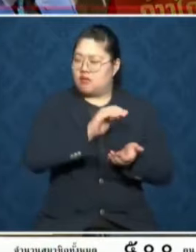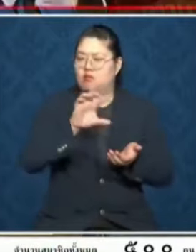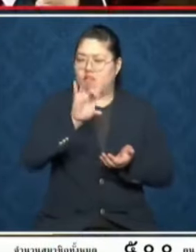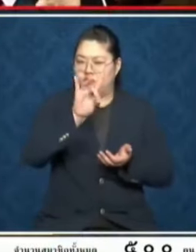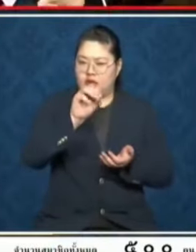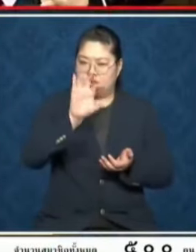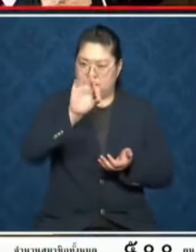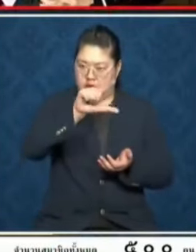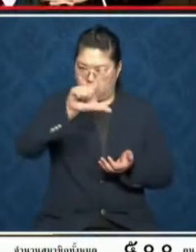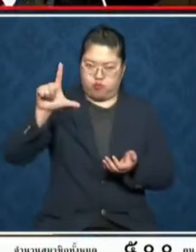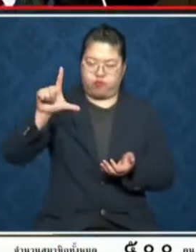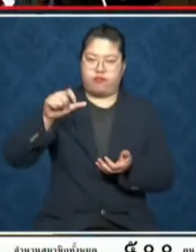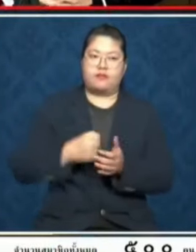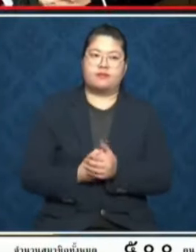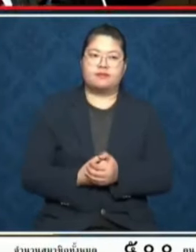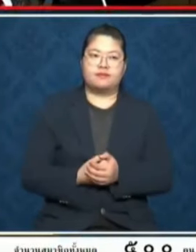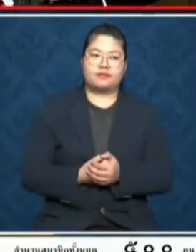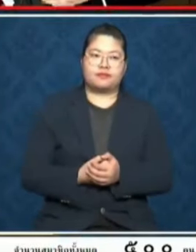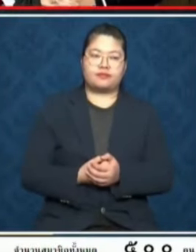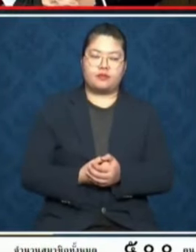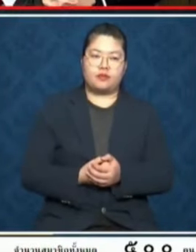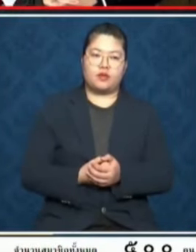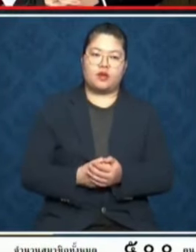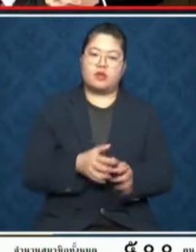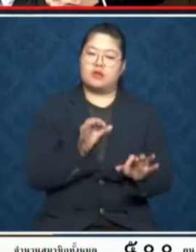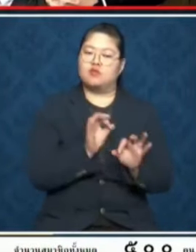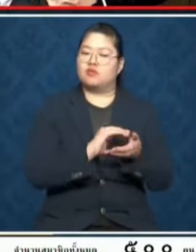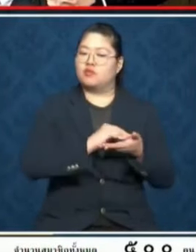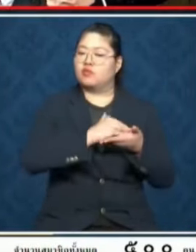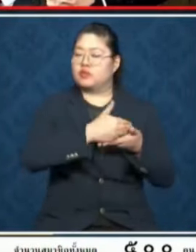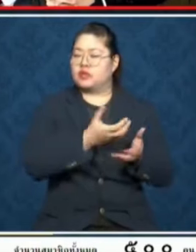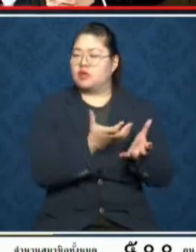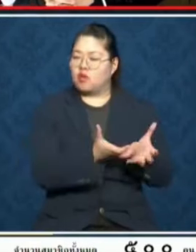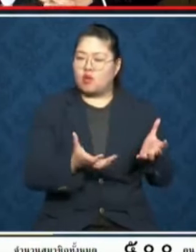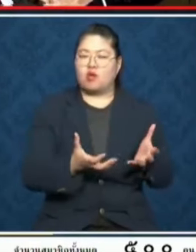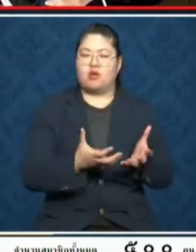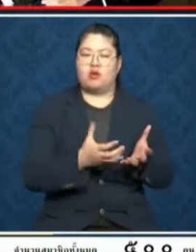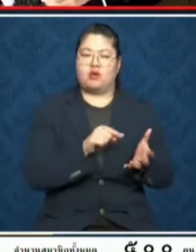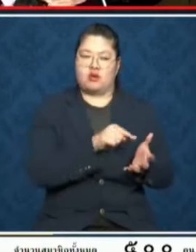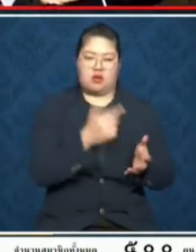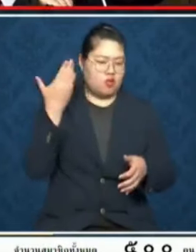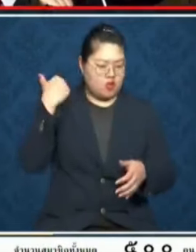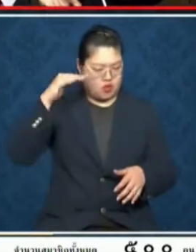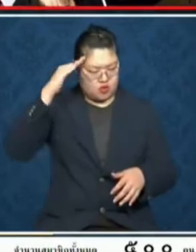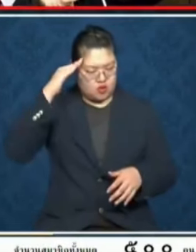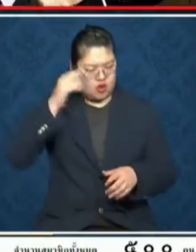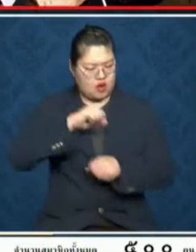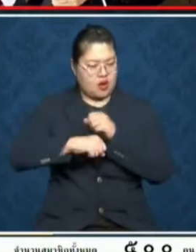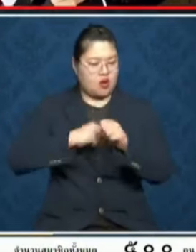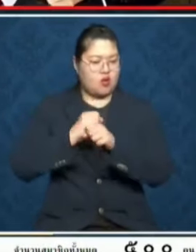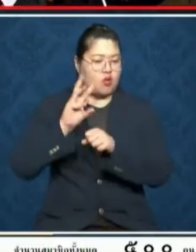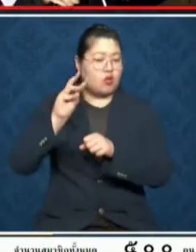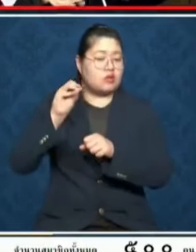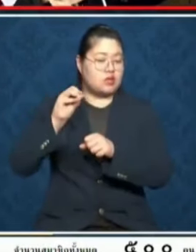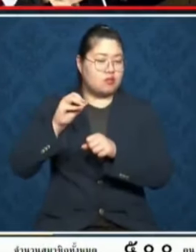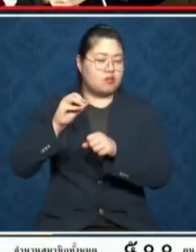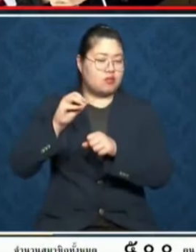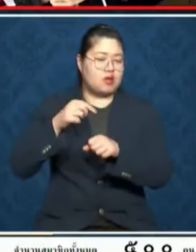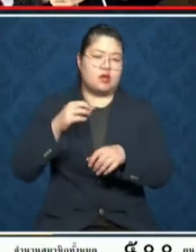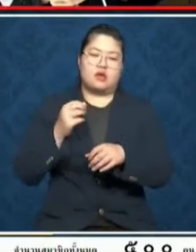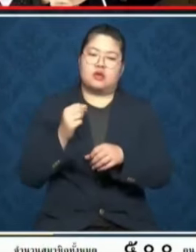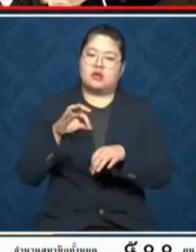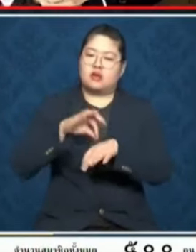ทและดิฉันยังพบบัญชีทรัพย์สินของอดีตผบ.ทบ.ที่ เมื่อหลังเกษียณนะคะแล้วก็ลงจากตำแหน่งท